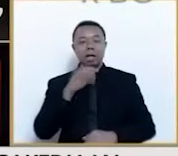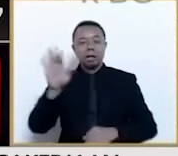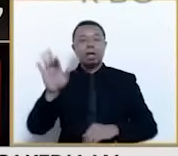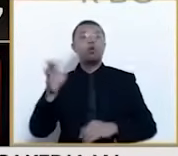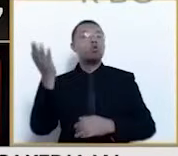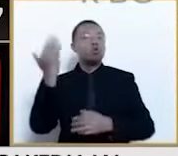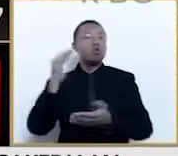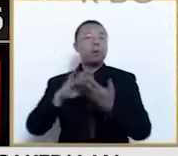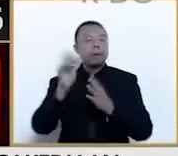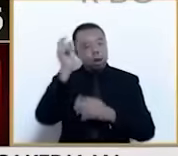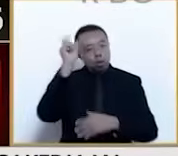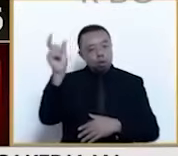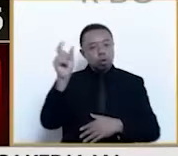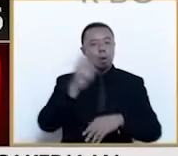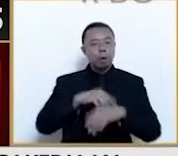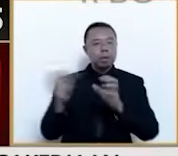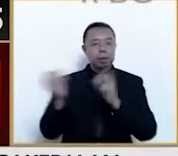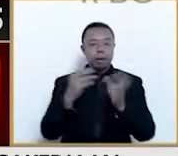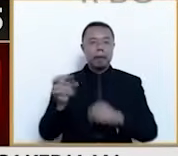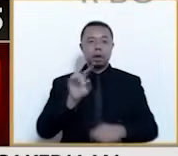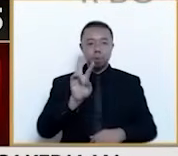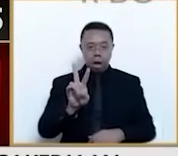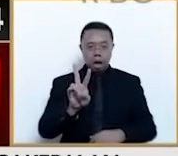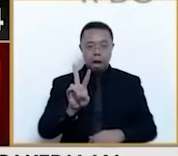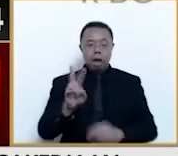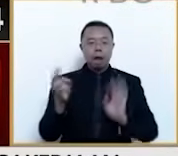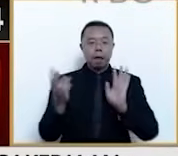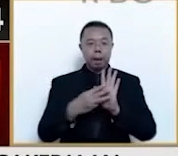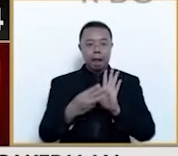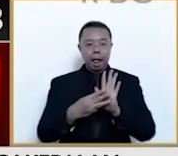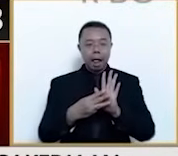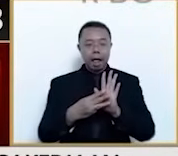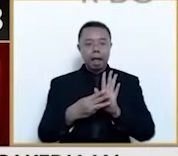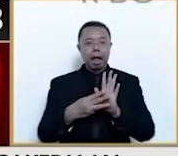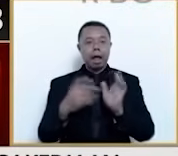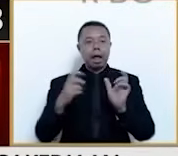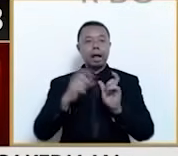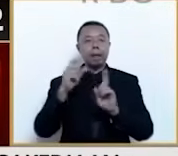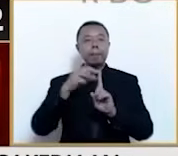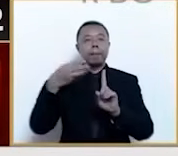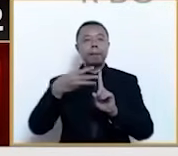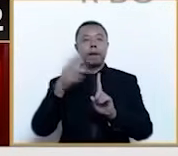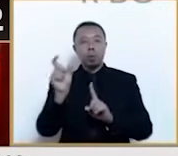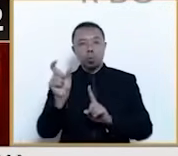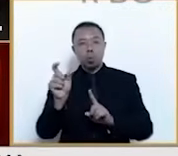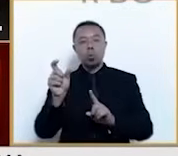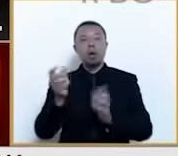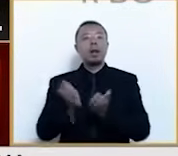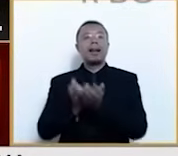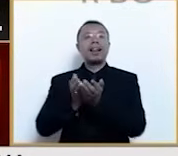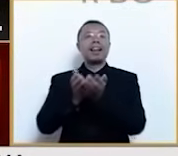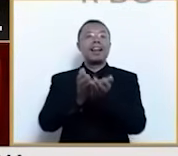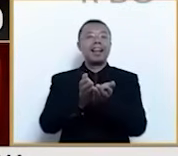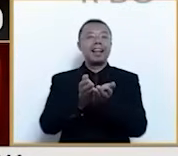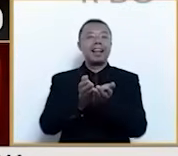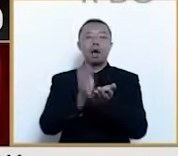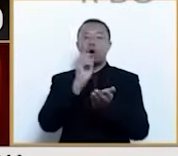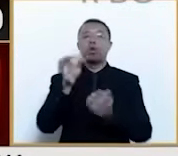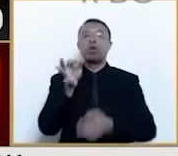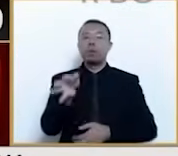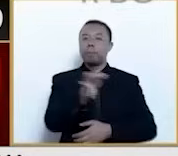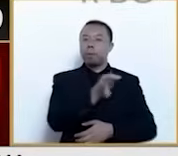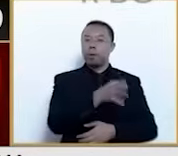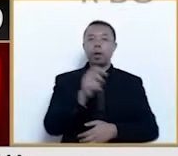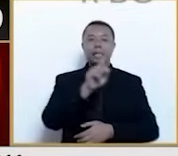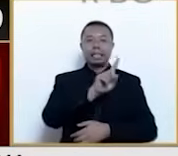Bang Dul pernah mengusulkan di dalam debat kedua masalah SPBU terapung untuk di Pulau Seribu.